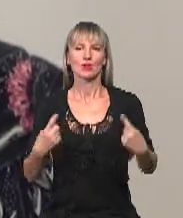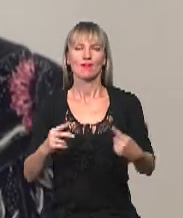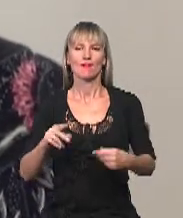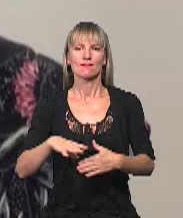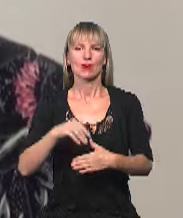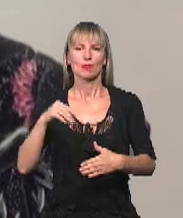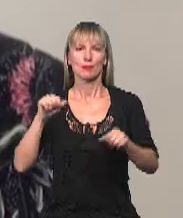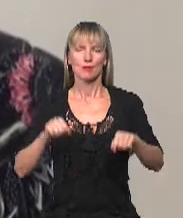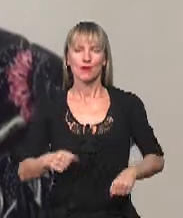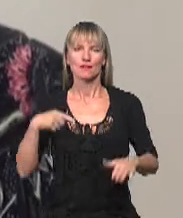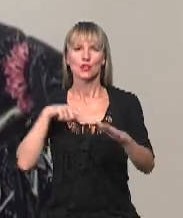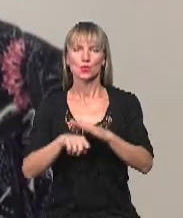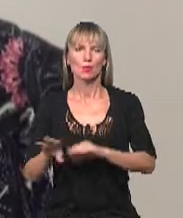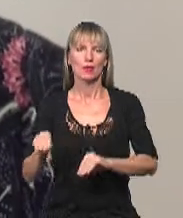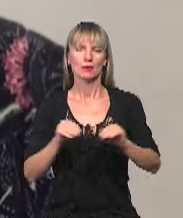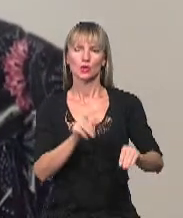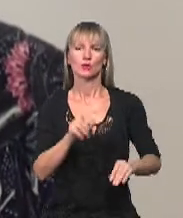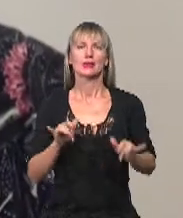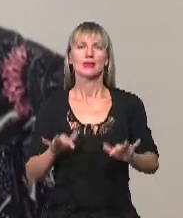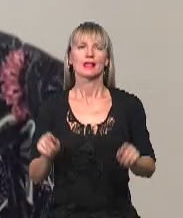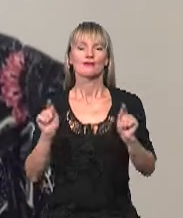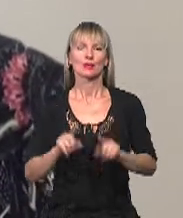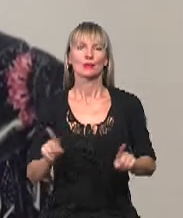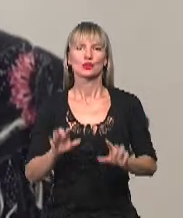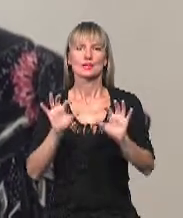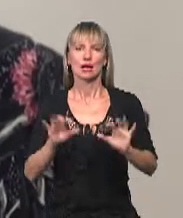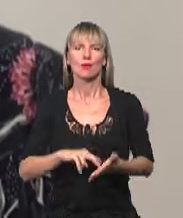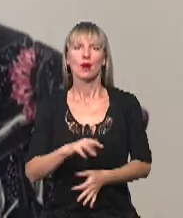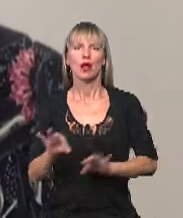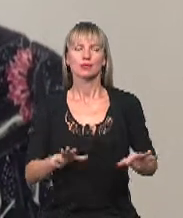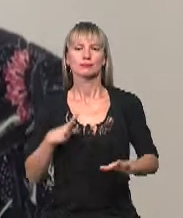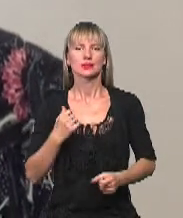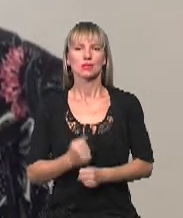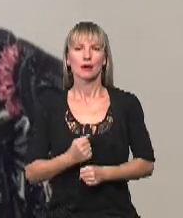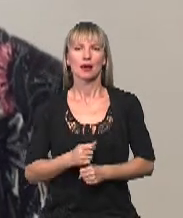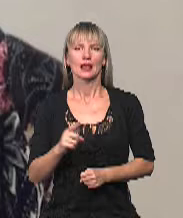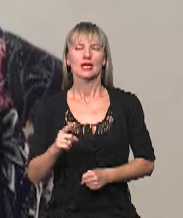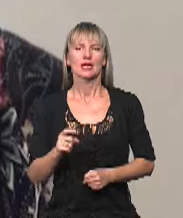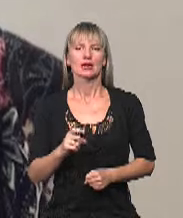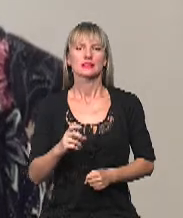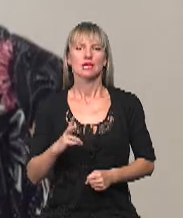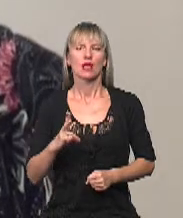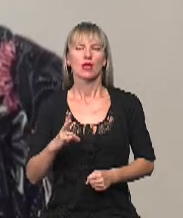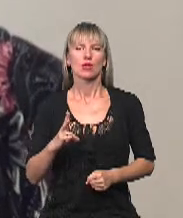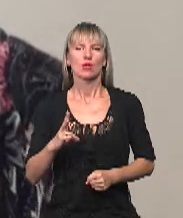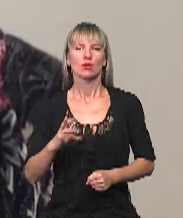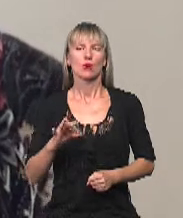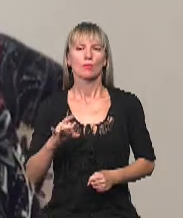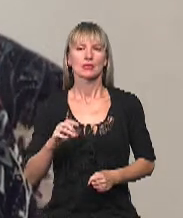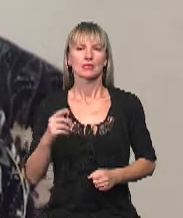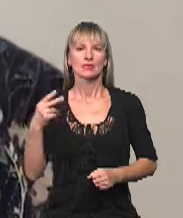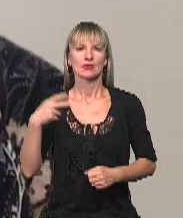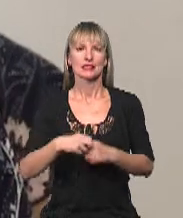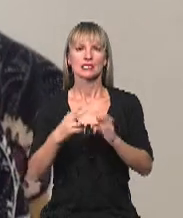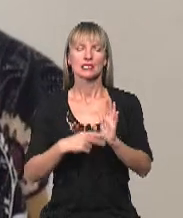прав внутрішньопереміщених осіб. Справа в тому, що законопроект, який був розроблений громадськістю ще в 2017 році, Конвенції